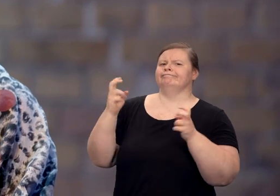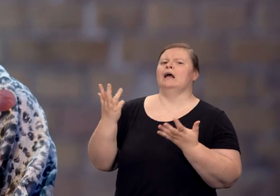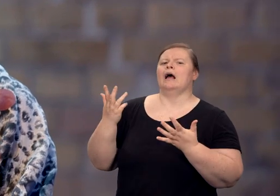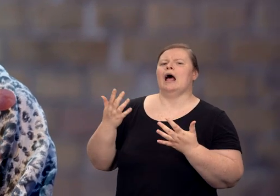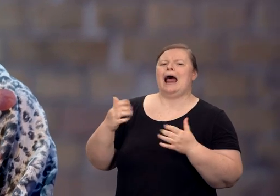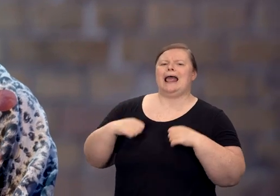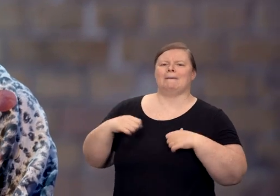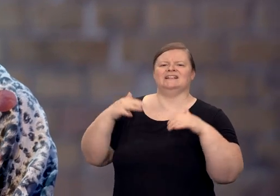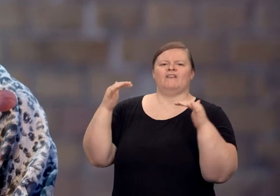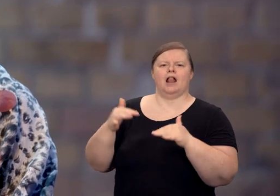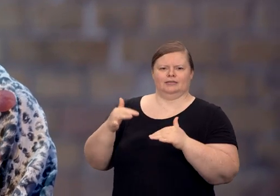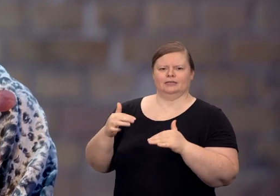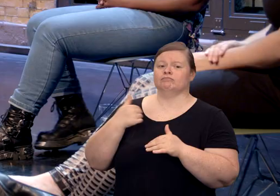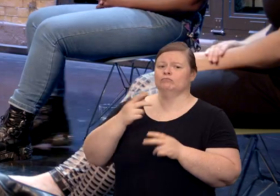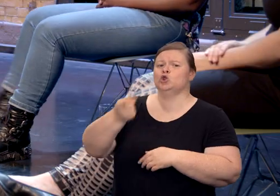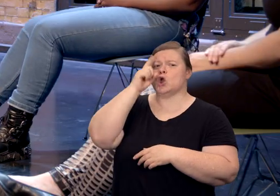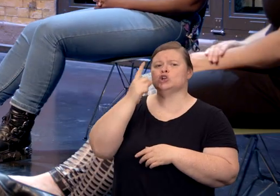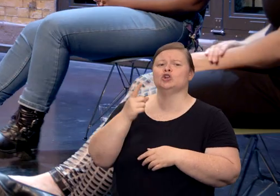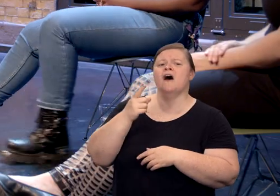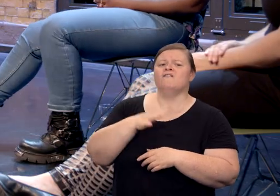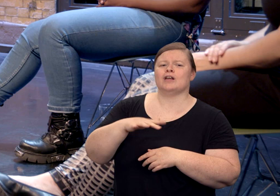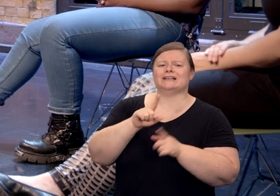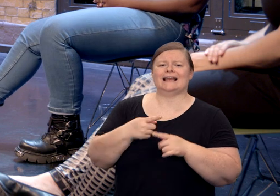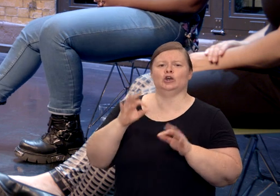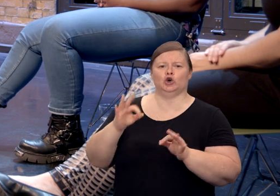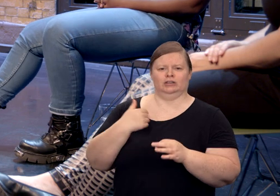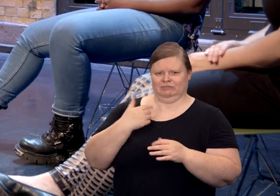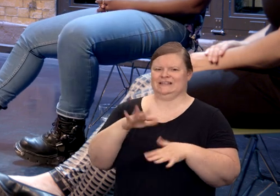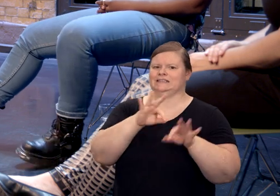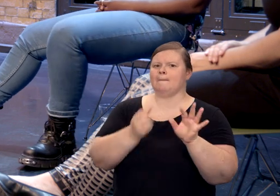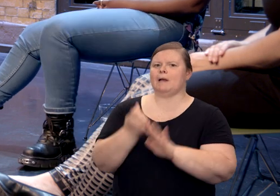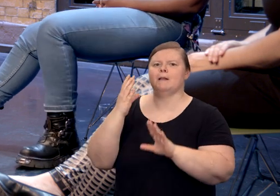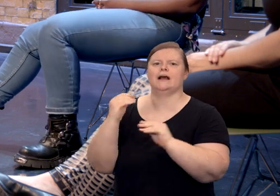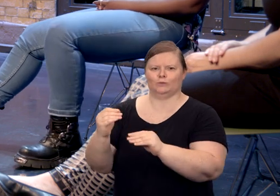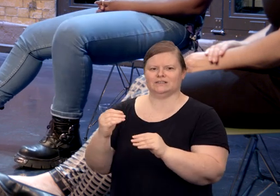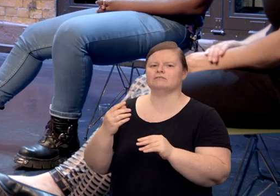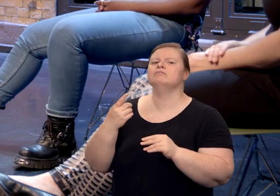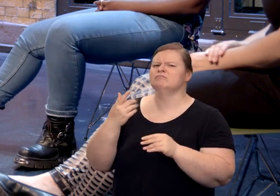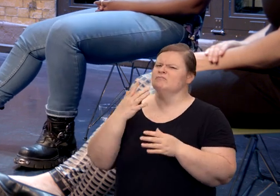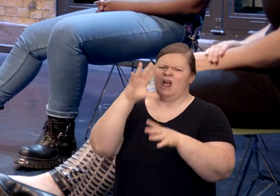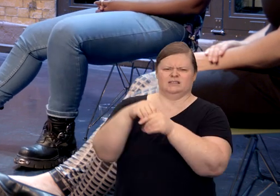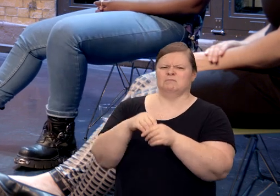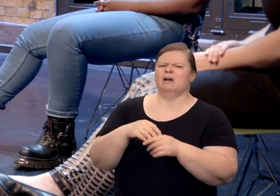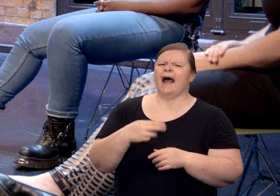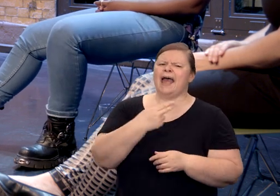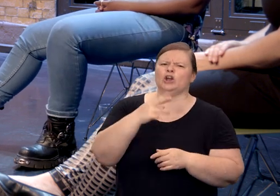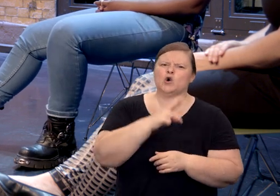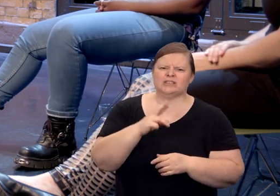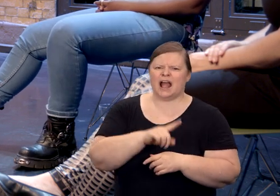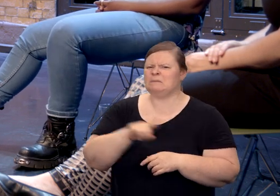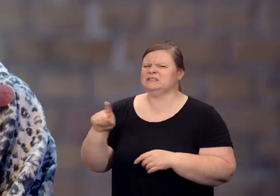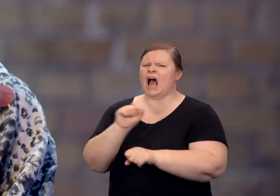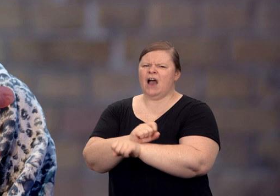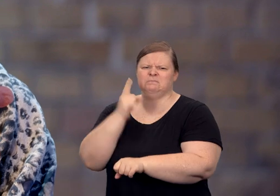Stück Lebend fallen, da habe ich ganz viel deutsches Volkslied gut gesampelt. Und es ging dann eben bei mir vom Heideröslein bis zu